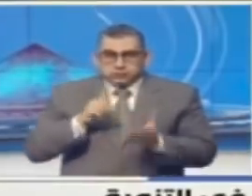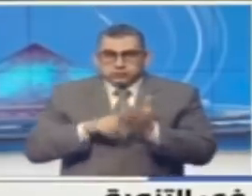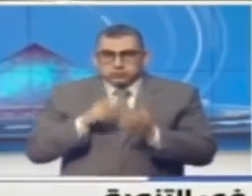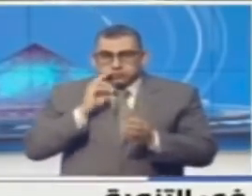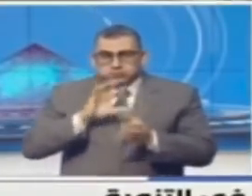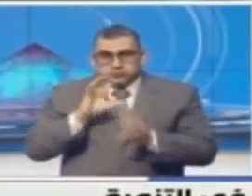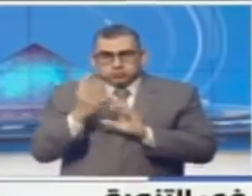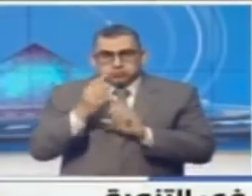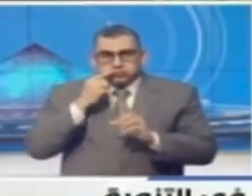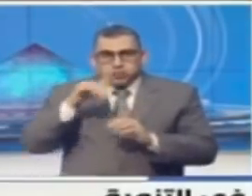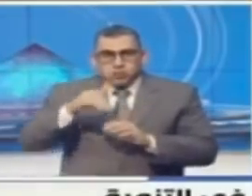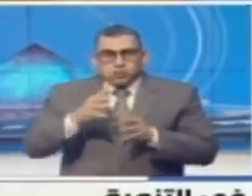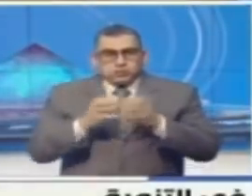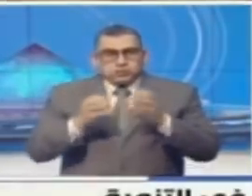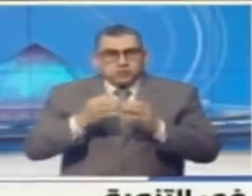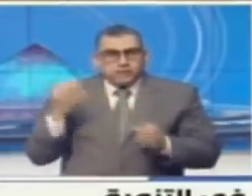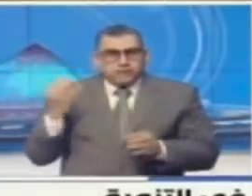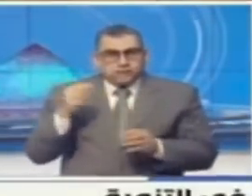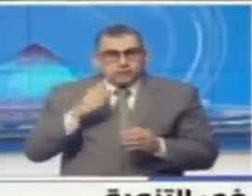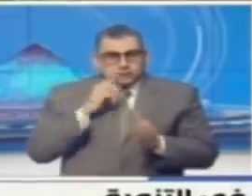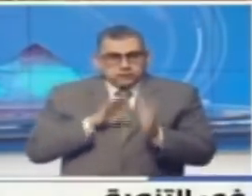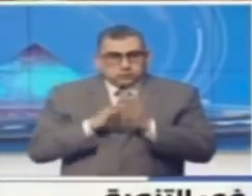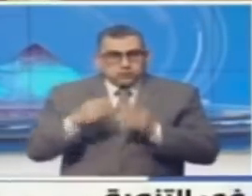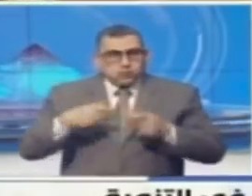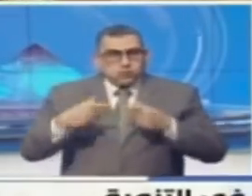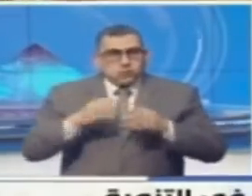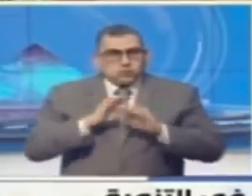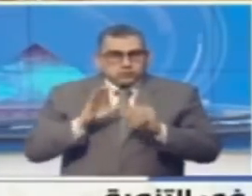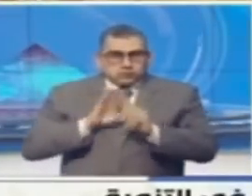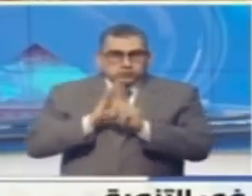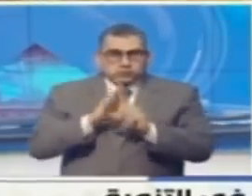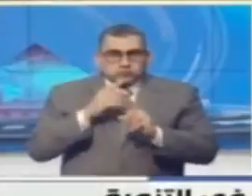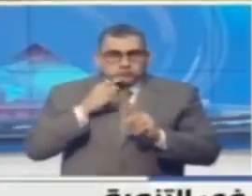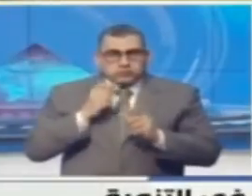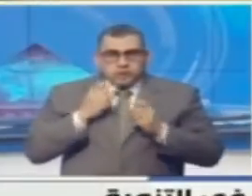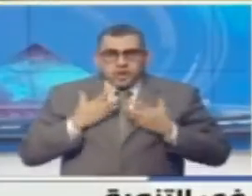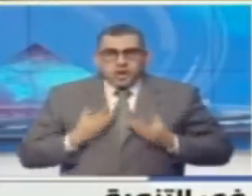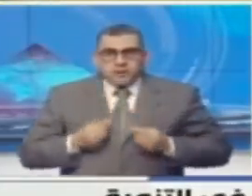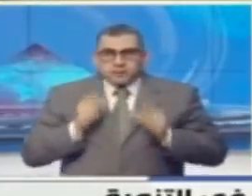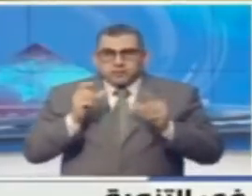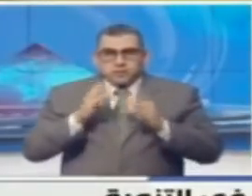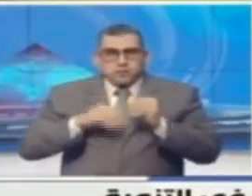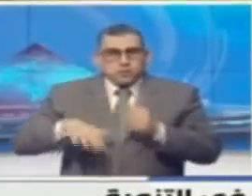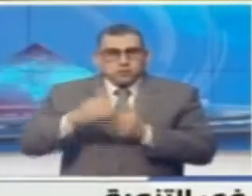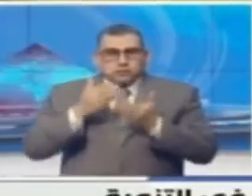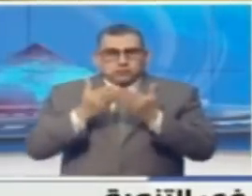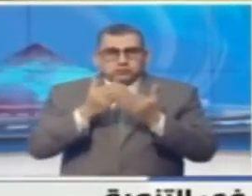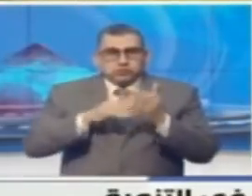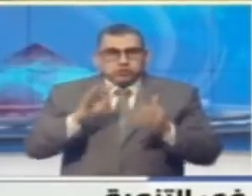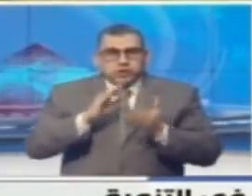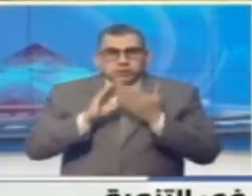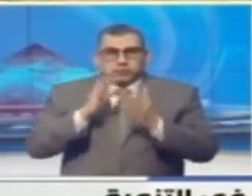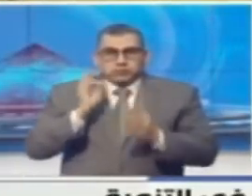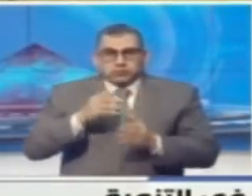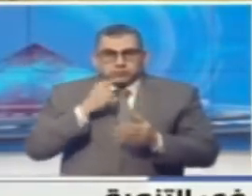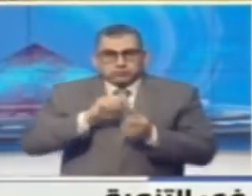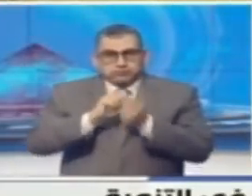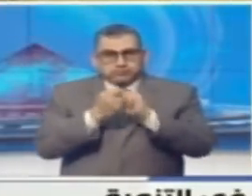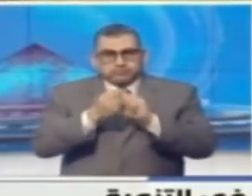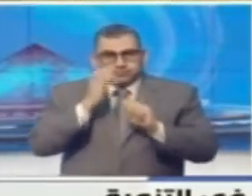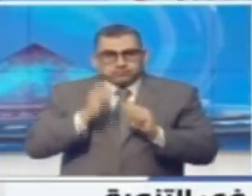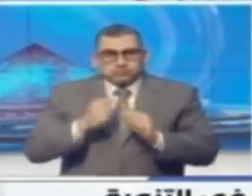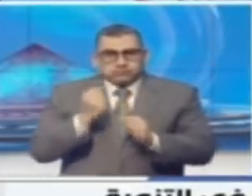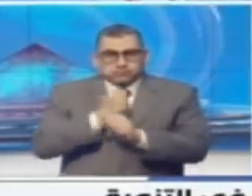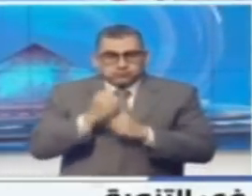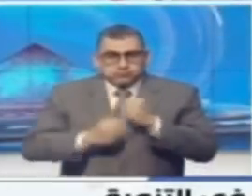من إمكانيات متعددة حديثة تسهم في تطوير الخدمات الأمنية المقدمة للمواطنين، بما يعكس